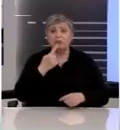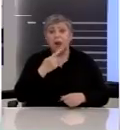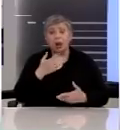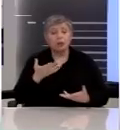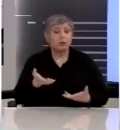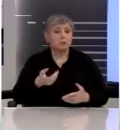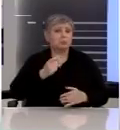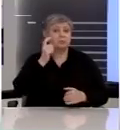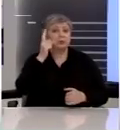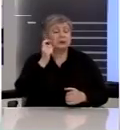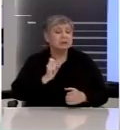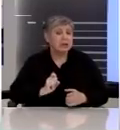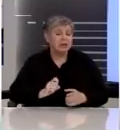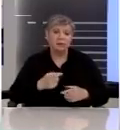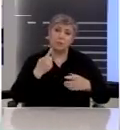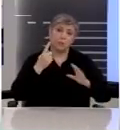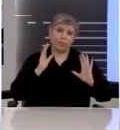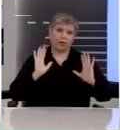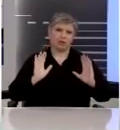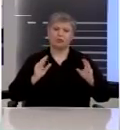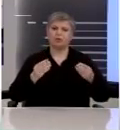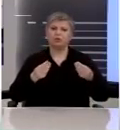προφανώς, δεν ξέρω πώς το ξέρετε,